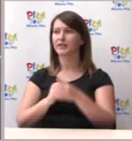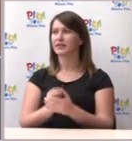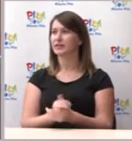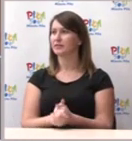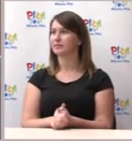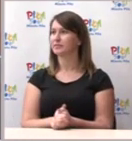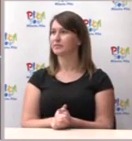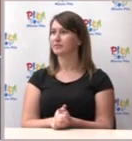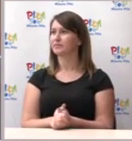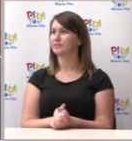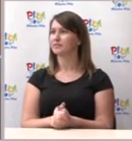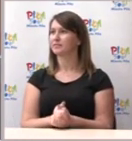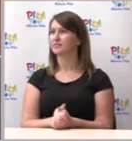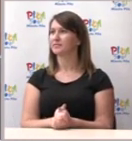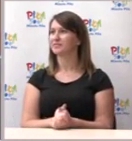komendanta,